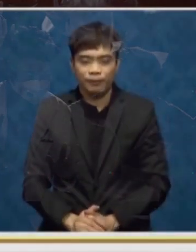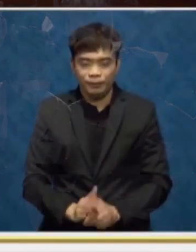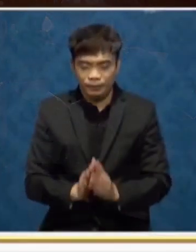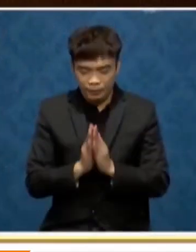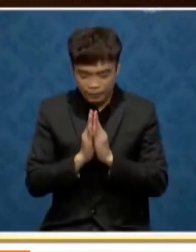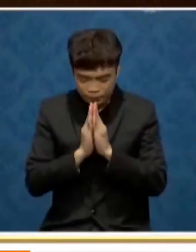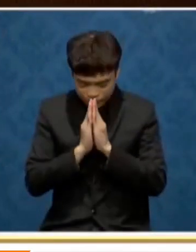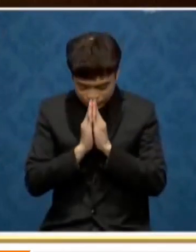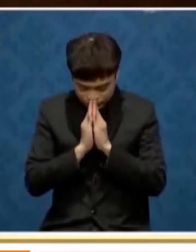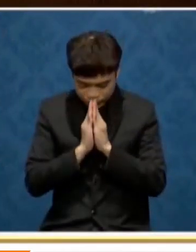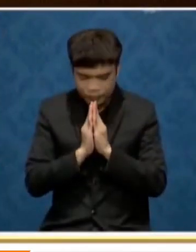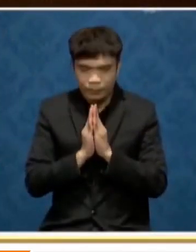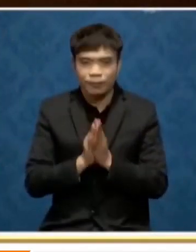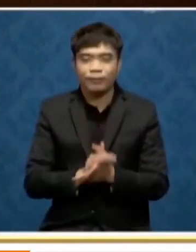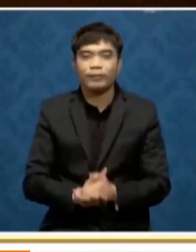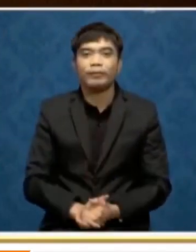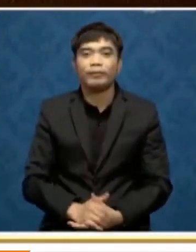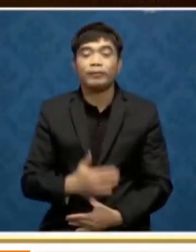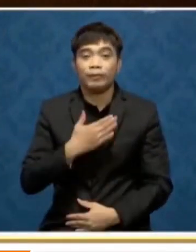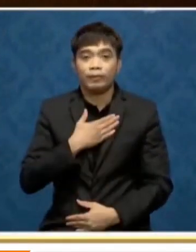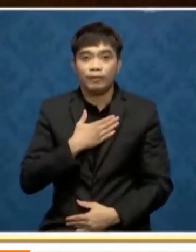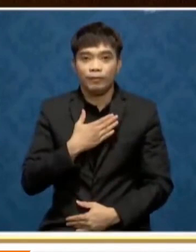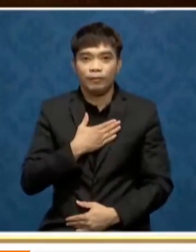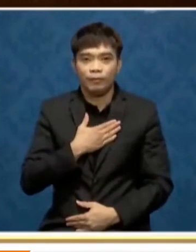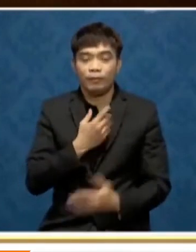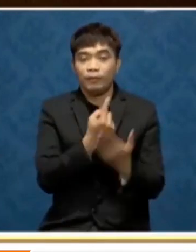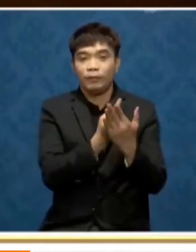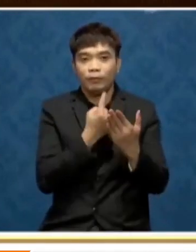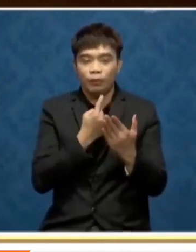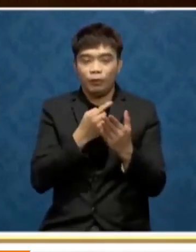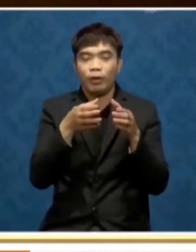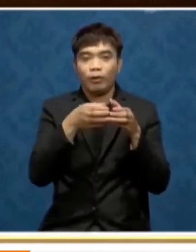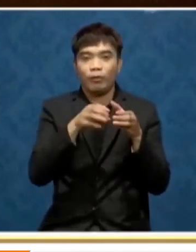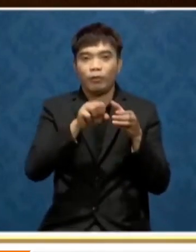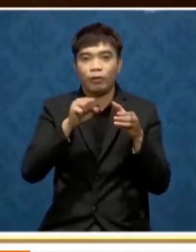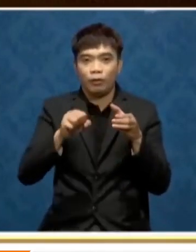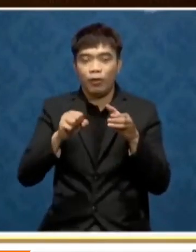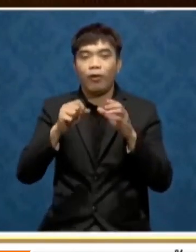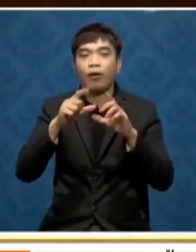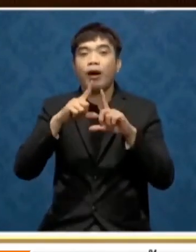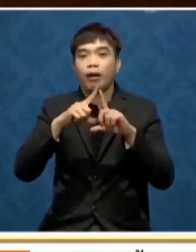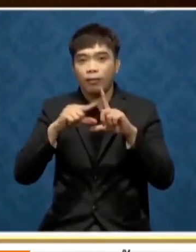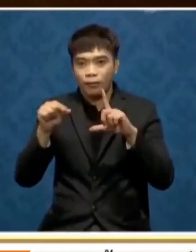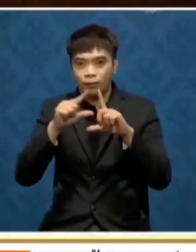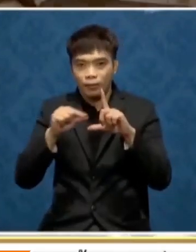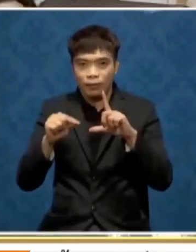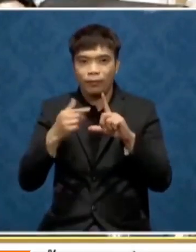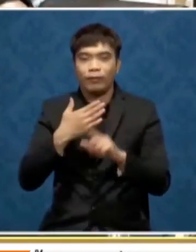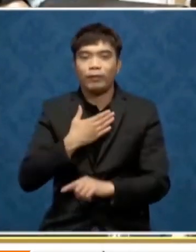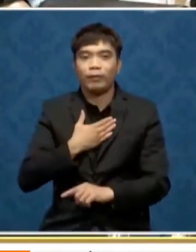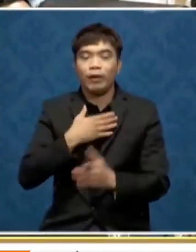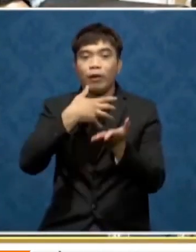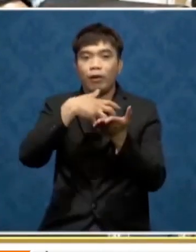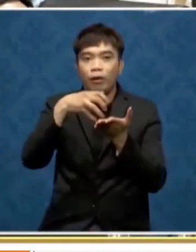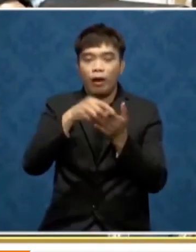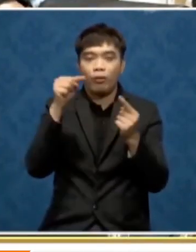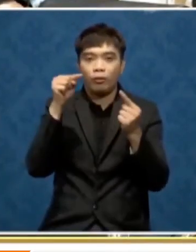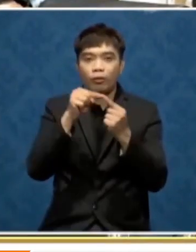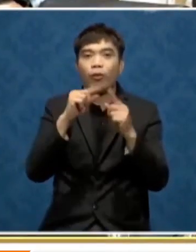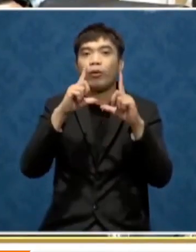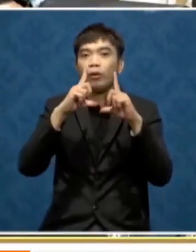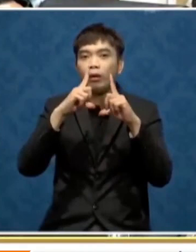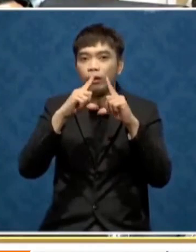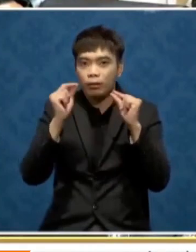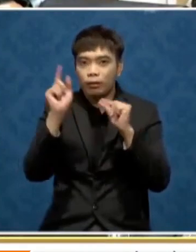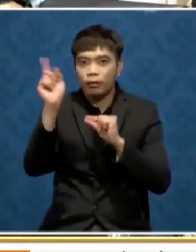เรียนท่านประธานสภาที่เคารพครับผมกรุณพลเทียนสุวรรณผู้แทนแบบบัญชีรายชื่อพรรคก้าวไกลครับวันนี้มีเรื่องปรึกษาหารือครับเป็นเรื่องการบุกรุกที่ป่าสงว